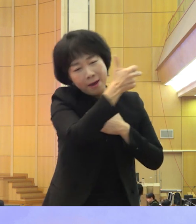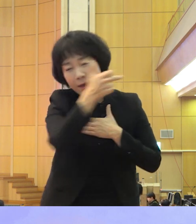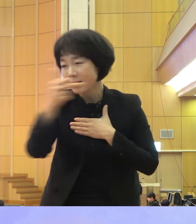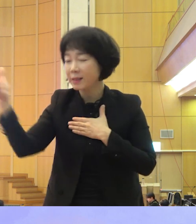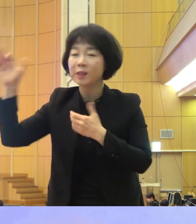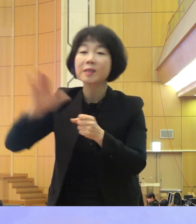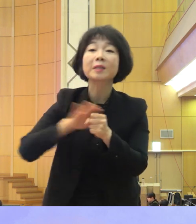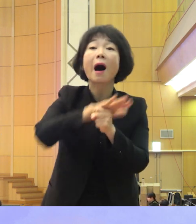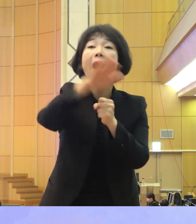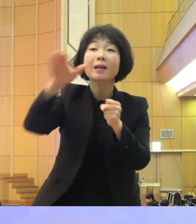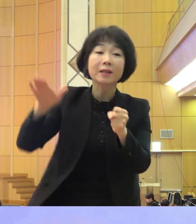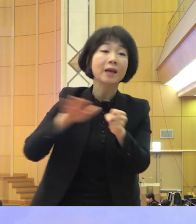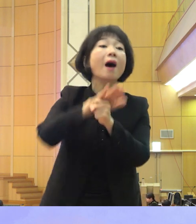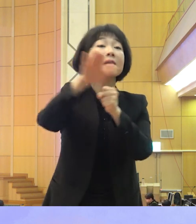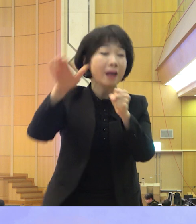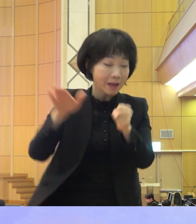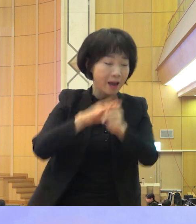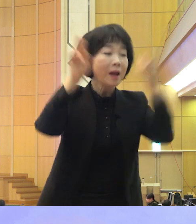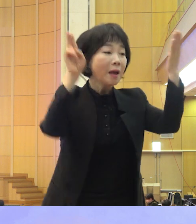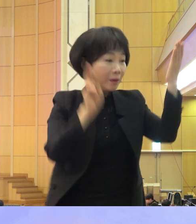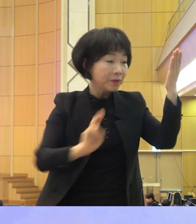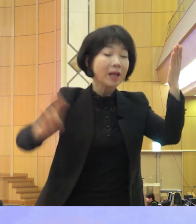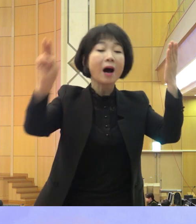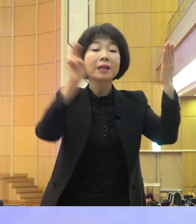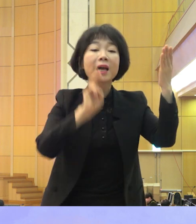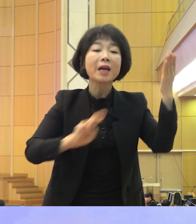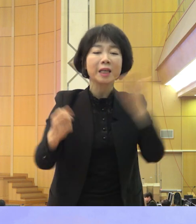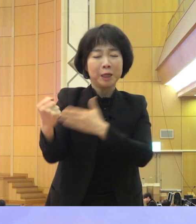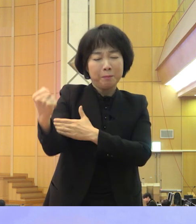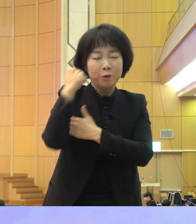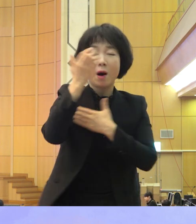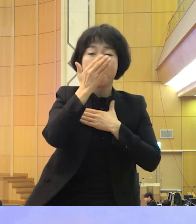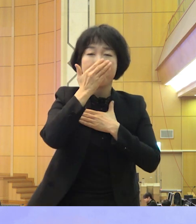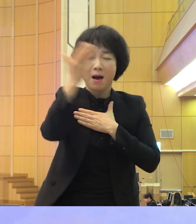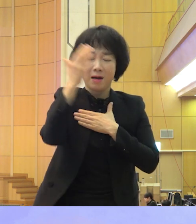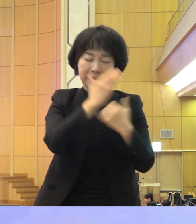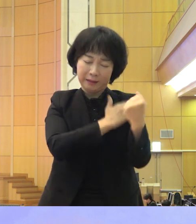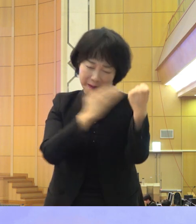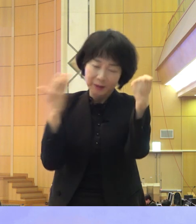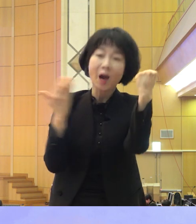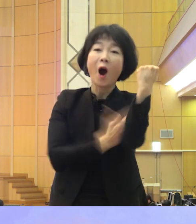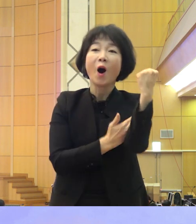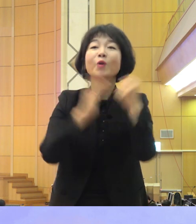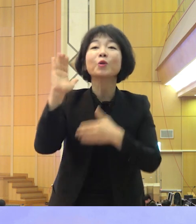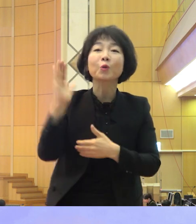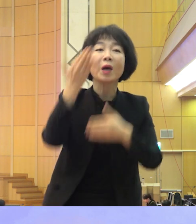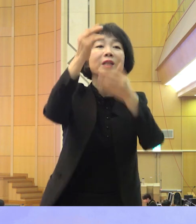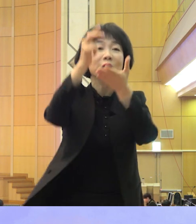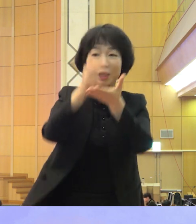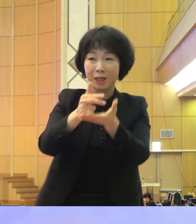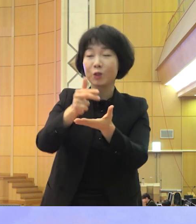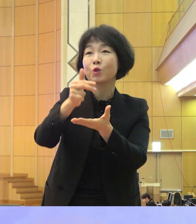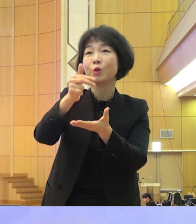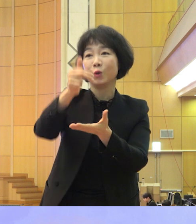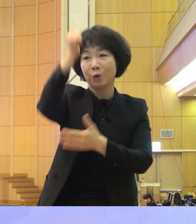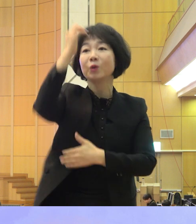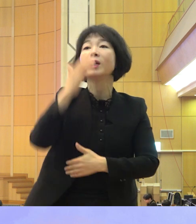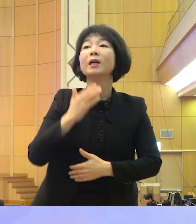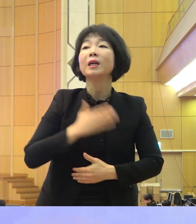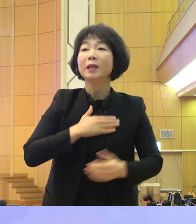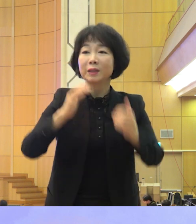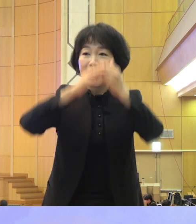주님의 크신 사랑 찬양해. 나의 힘과 능력이 되신